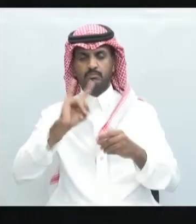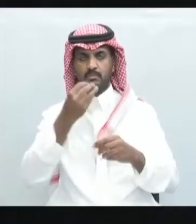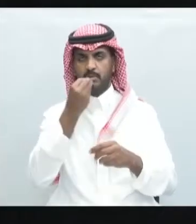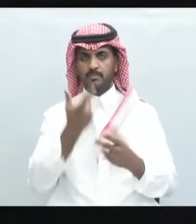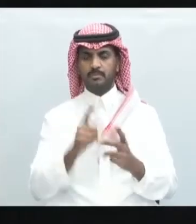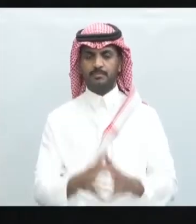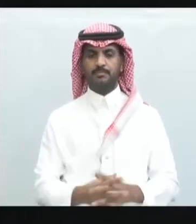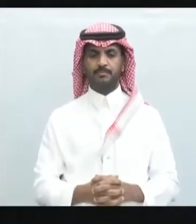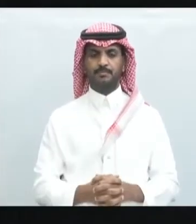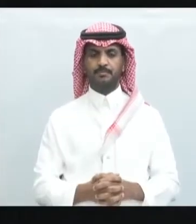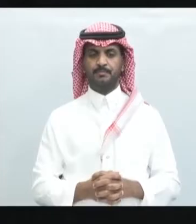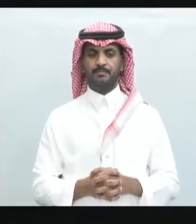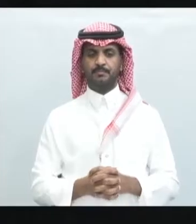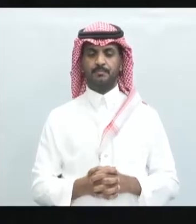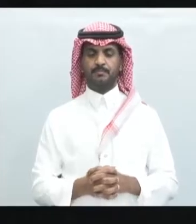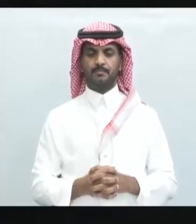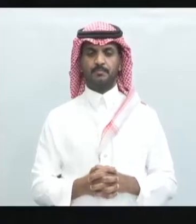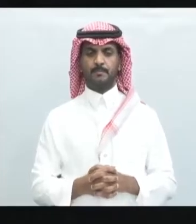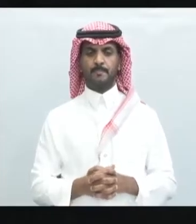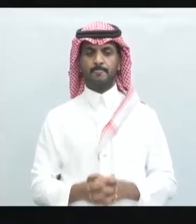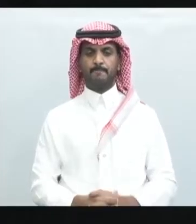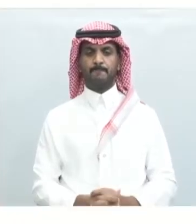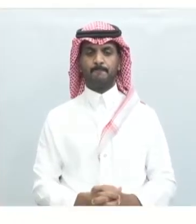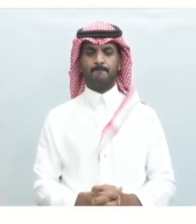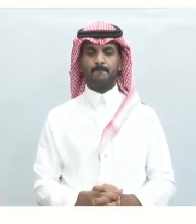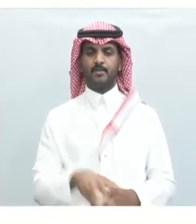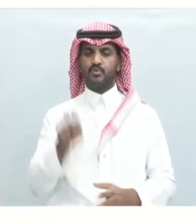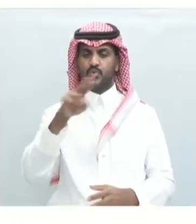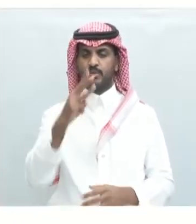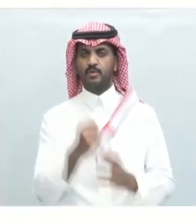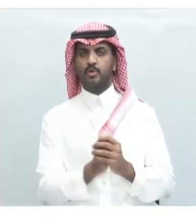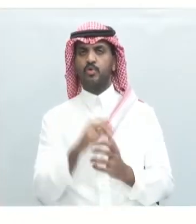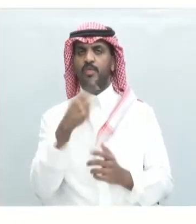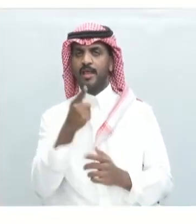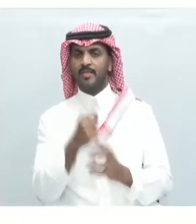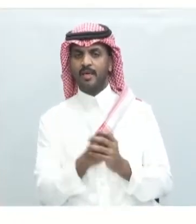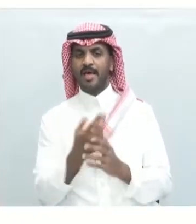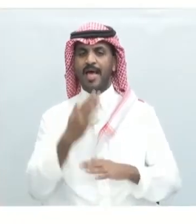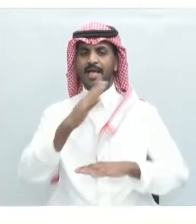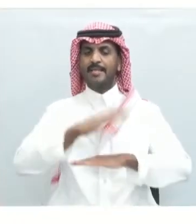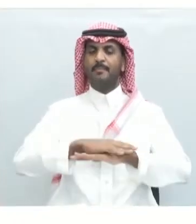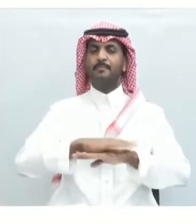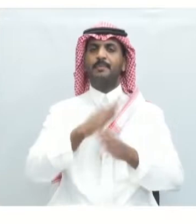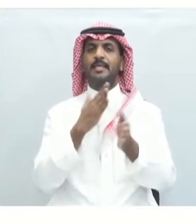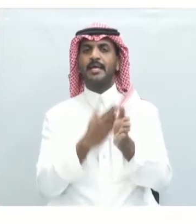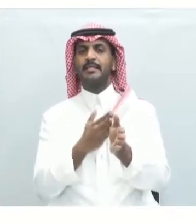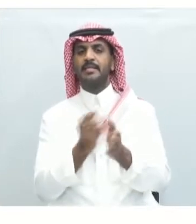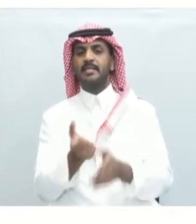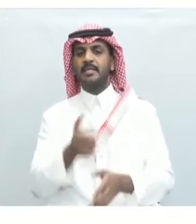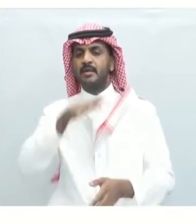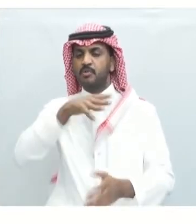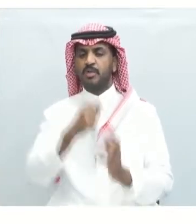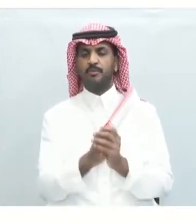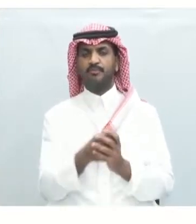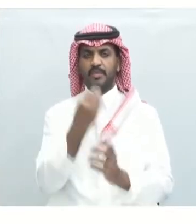بذلك في الدرس السابق السؤال الذي يليه اذكر ثلاثه اداب من هدي النبي صلى الله عليه وسلم